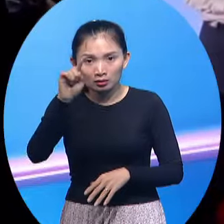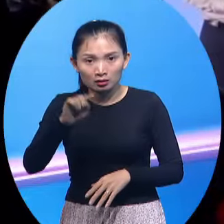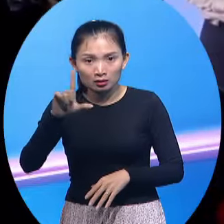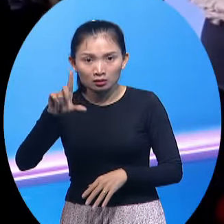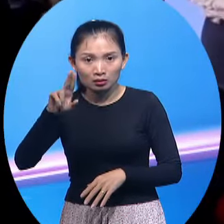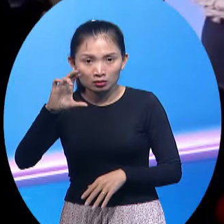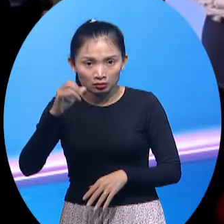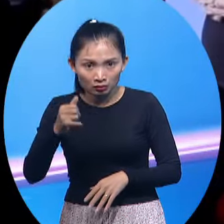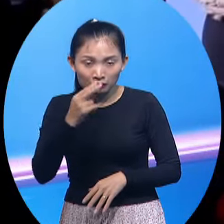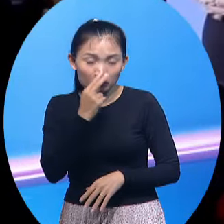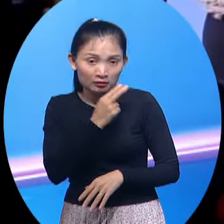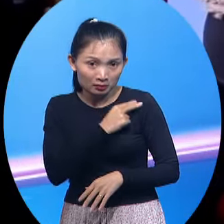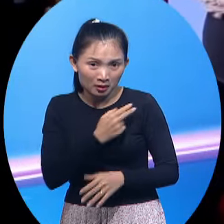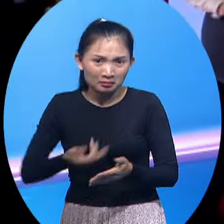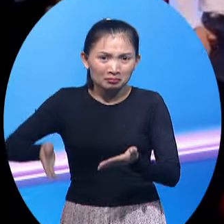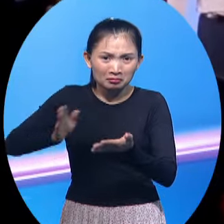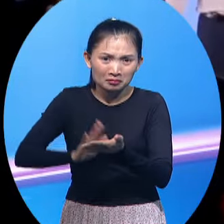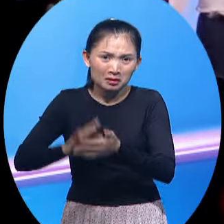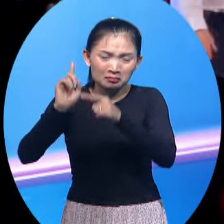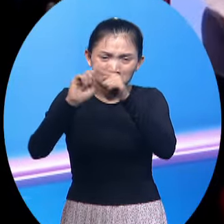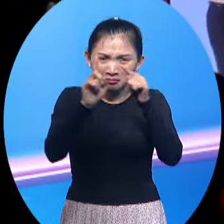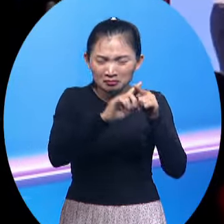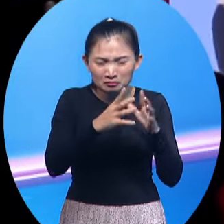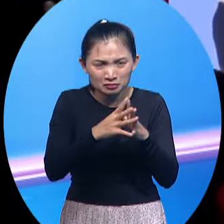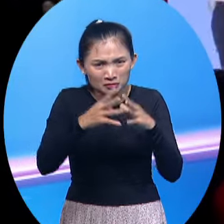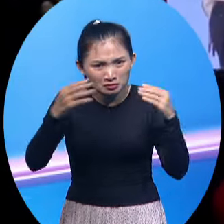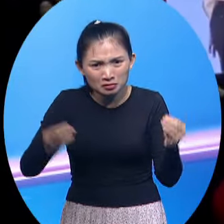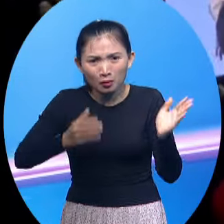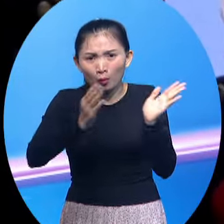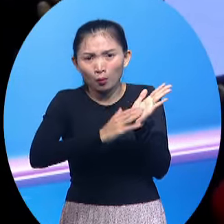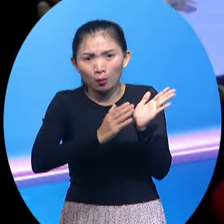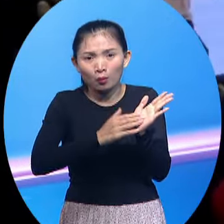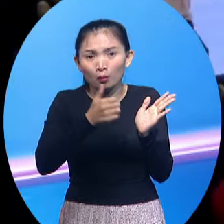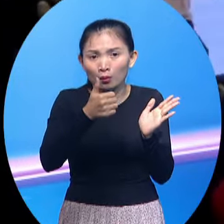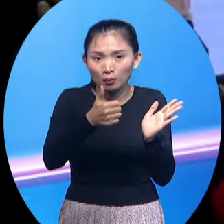của Viện Sở hữu Trí tuệ VIPI là người đại diện tiêu biểu cho cộng đồng kỷ lục gia Việt Nam